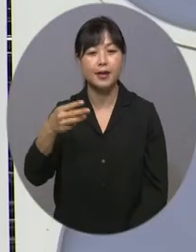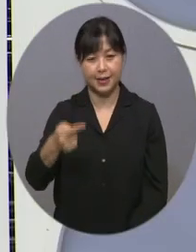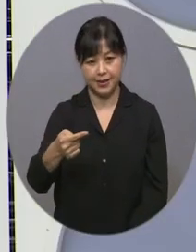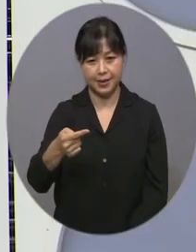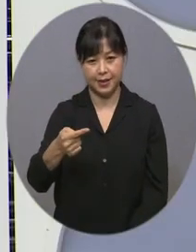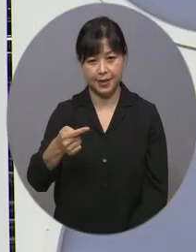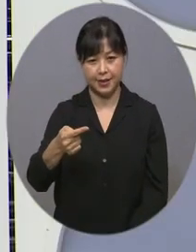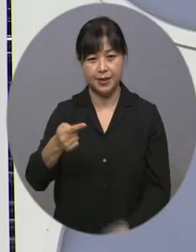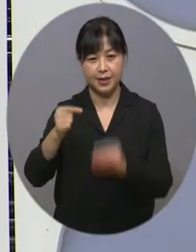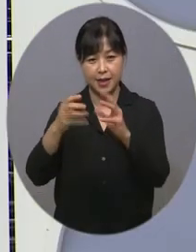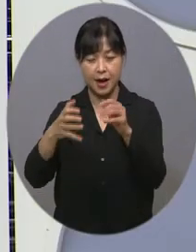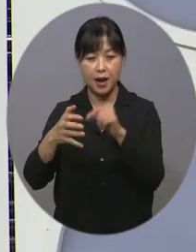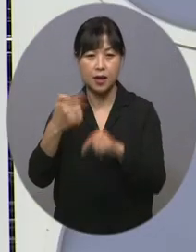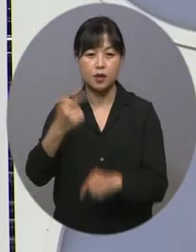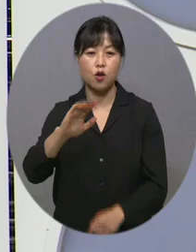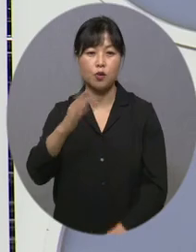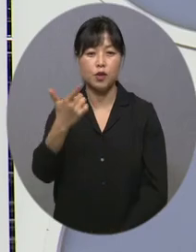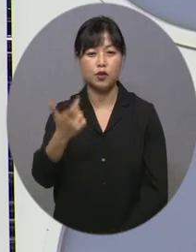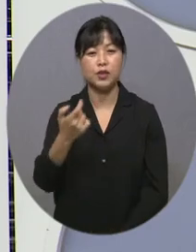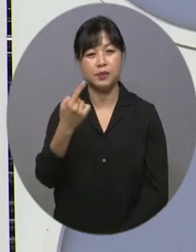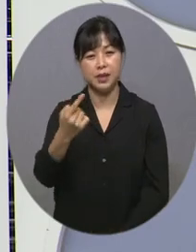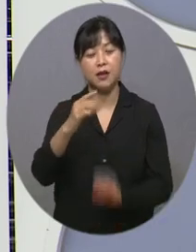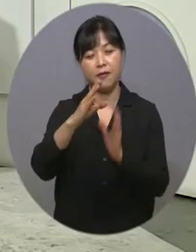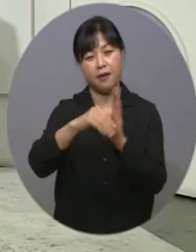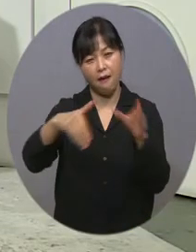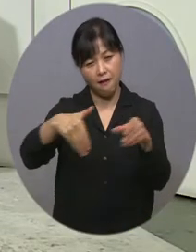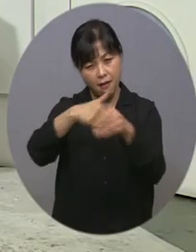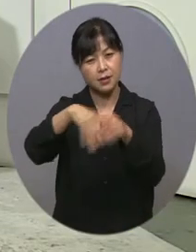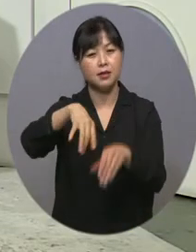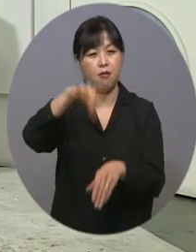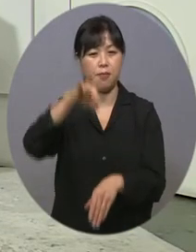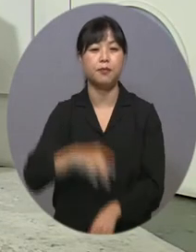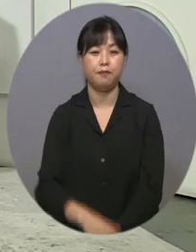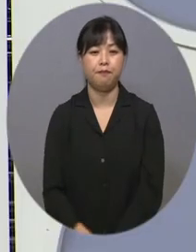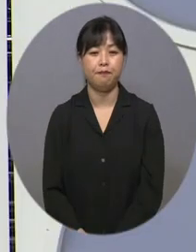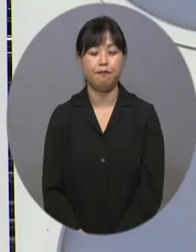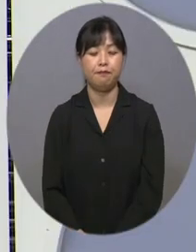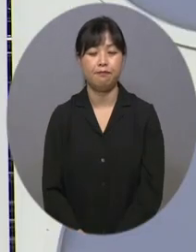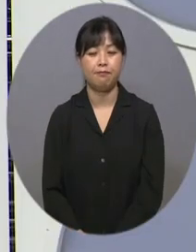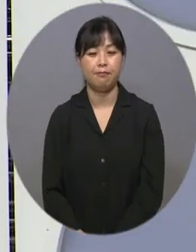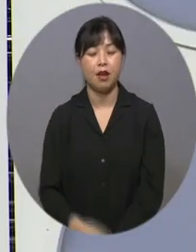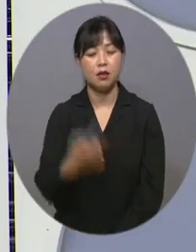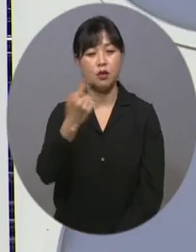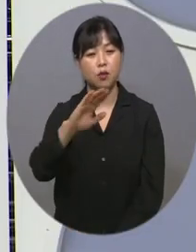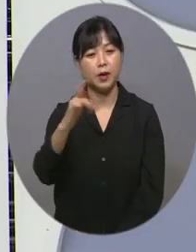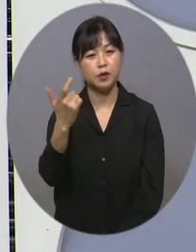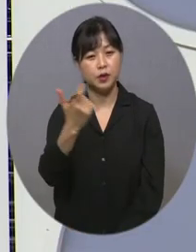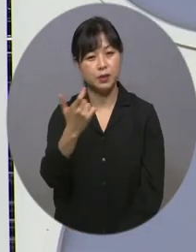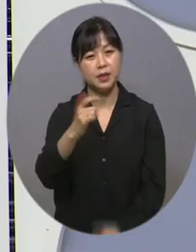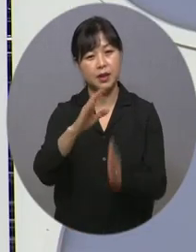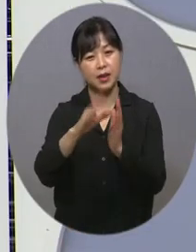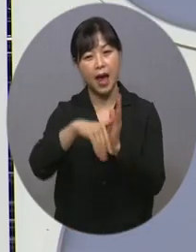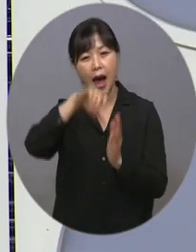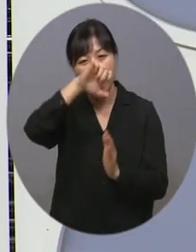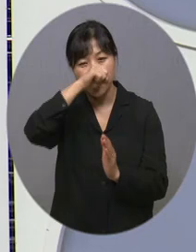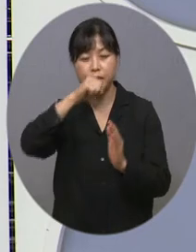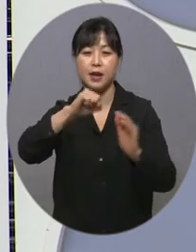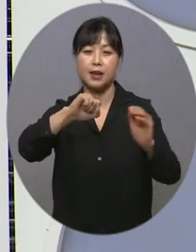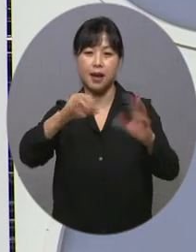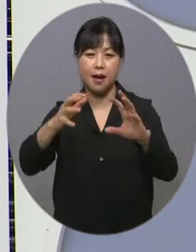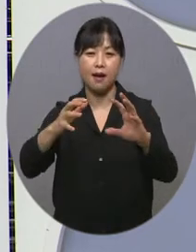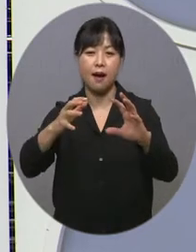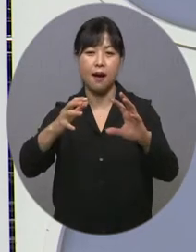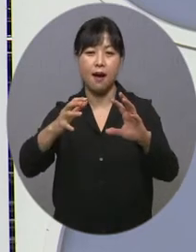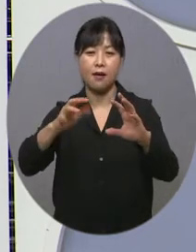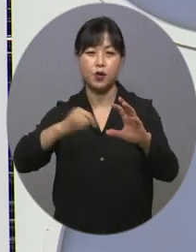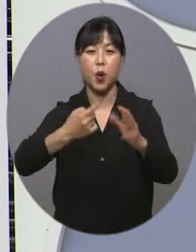코트디바르하고 구소가 61년도 했거든요. 1961년도. 아, 예, 오래됐구나. 예. 그래서 60년대에 대개 이제 아프리카 국가들이 막 독립을 할 시기니까